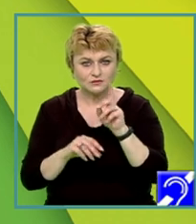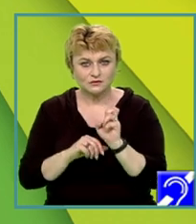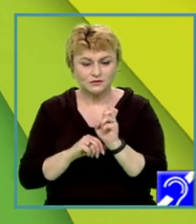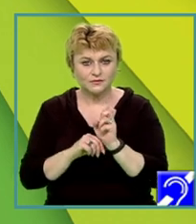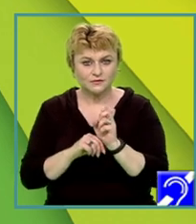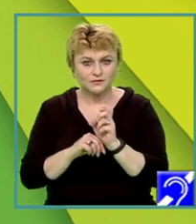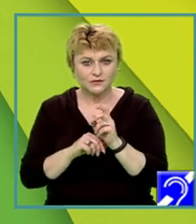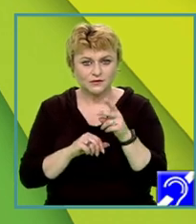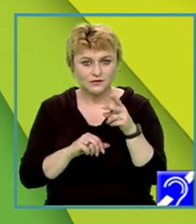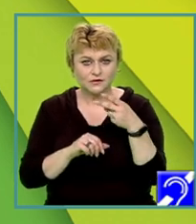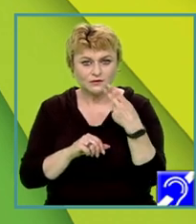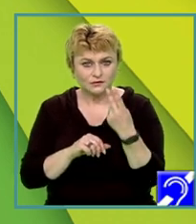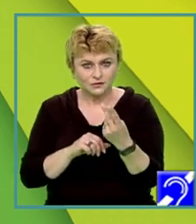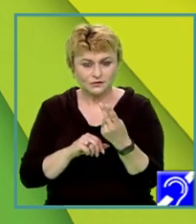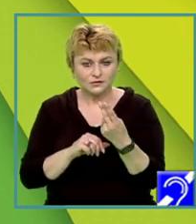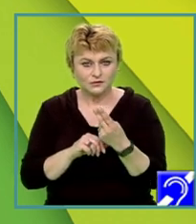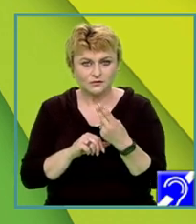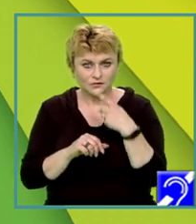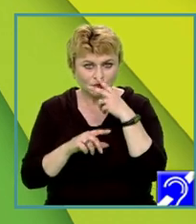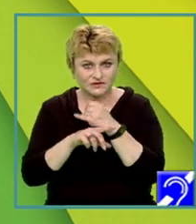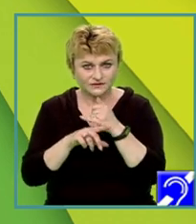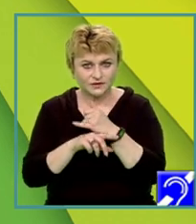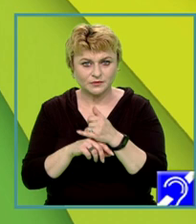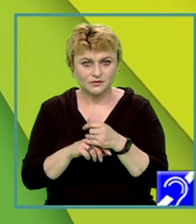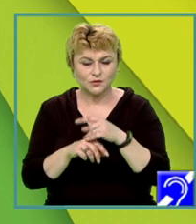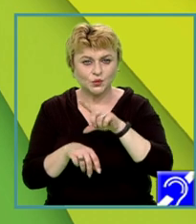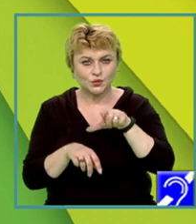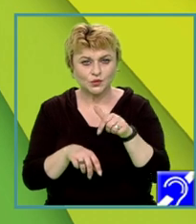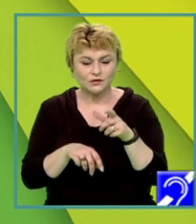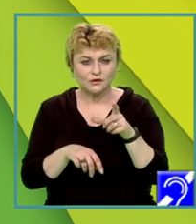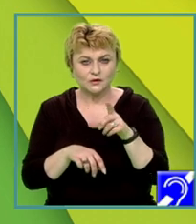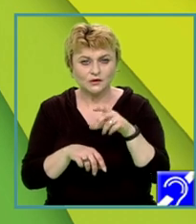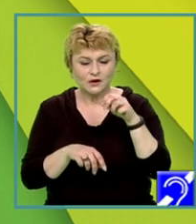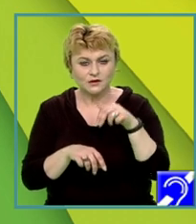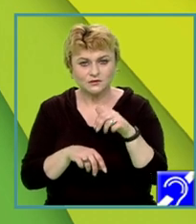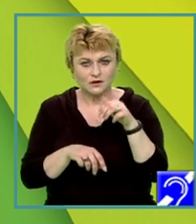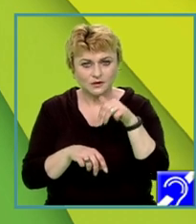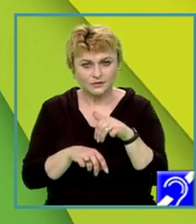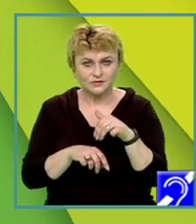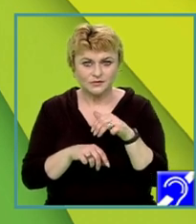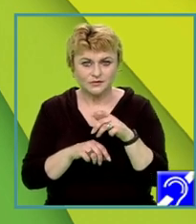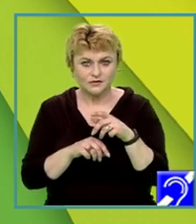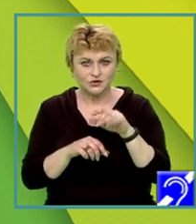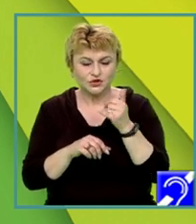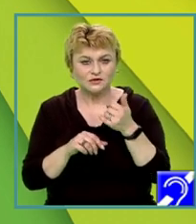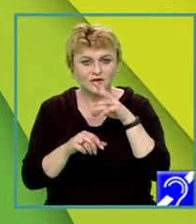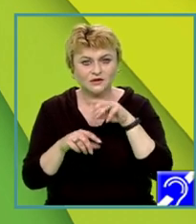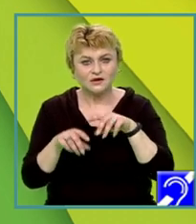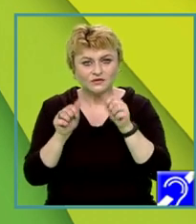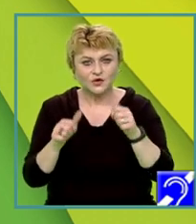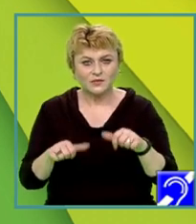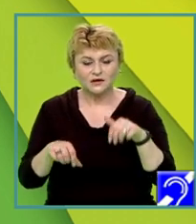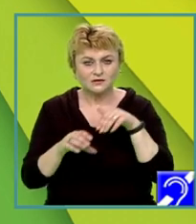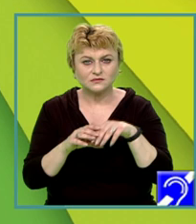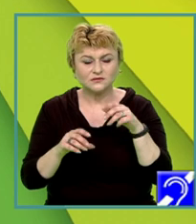două unghiuri observăm că unghiul m o n este format din m o b